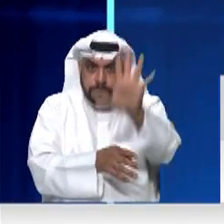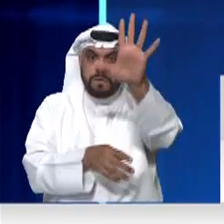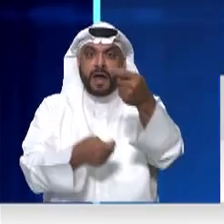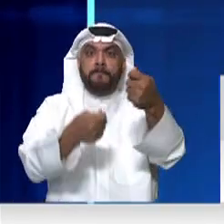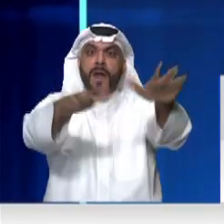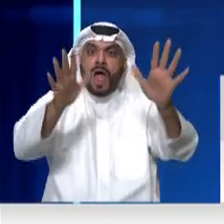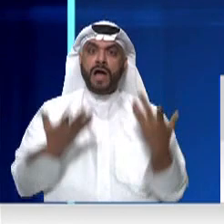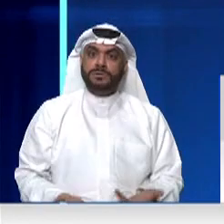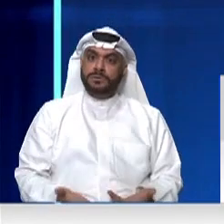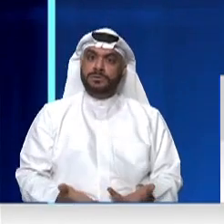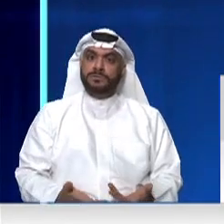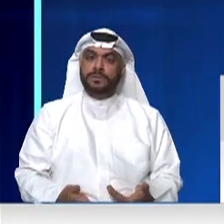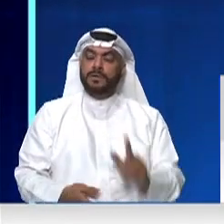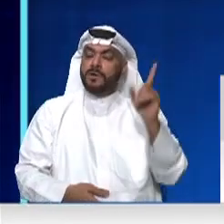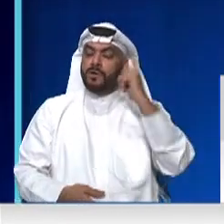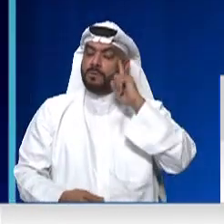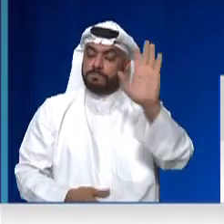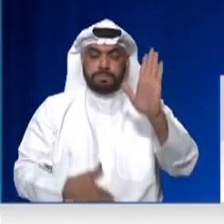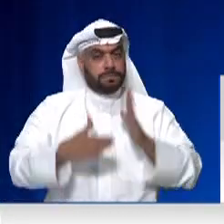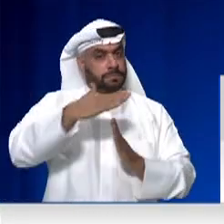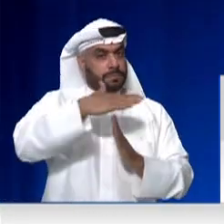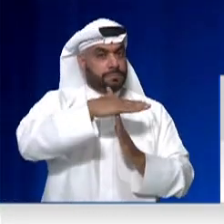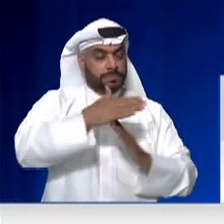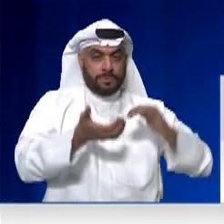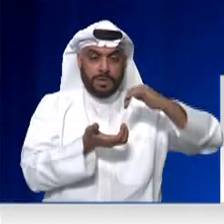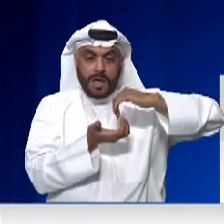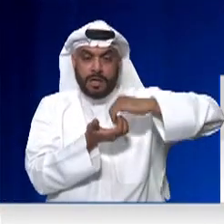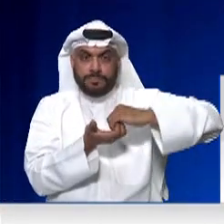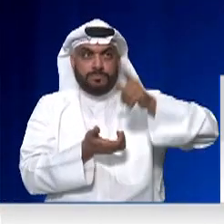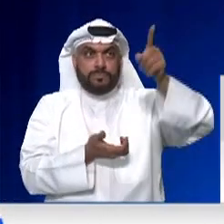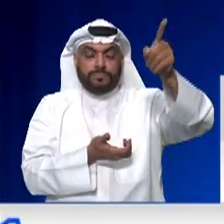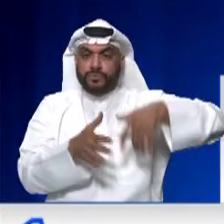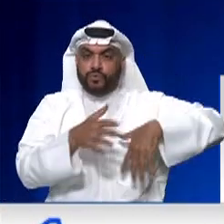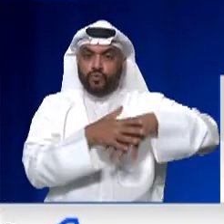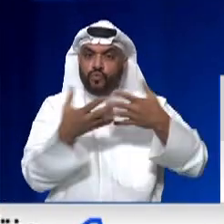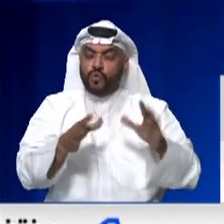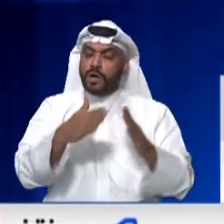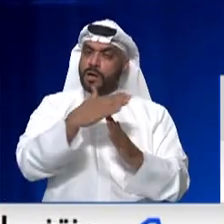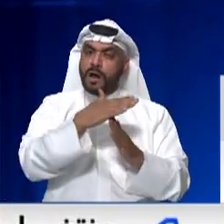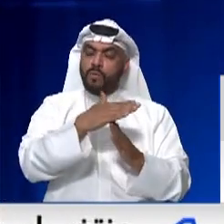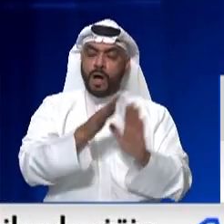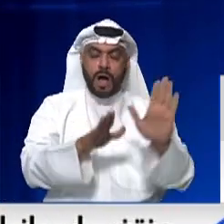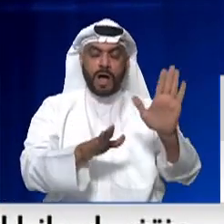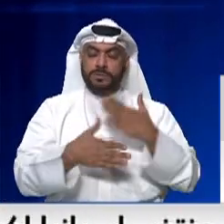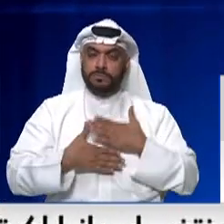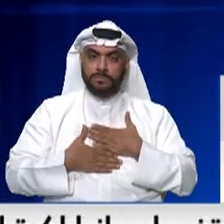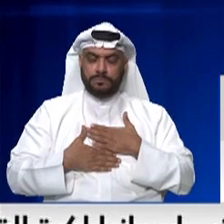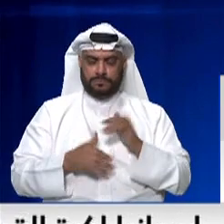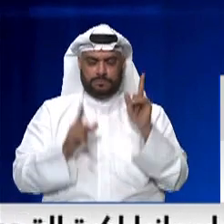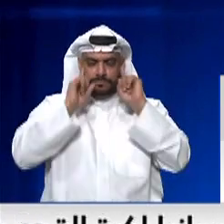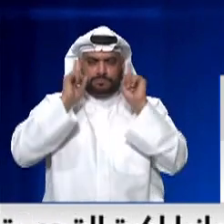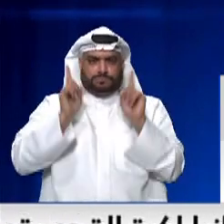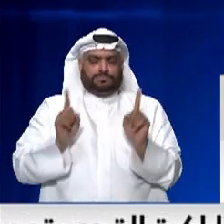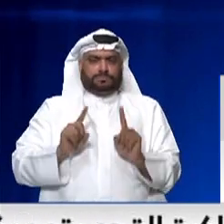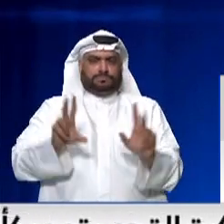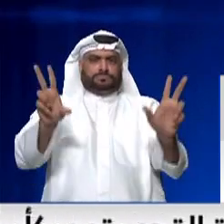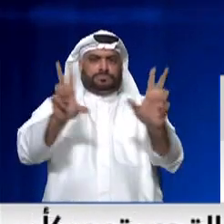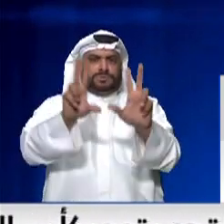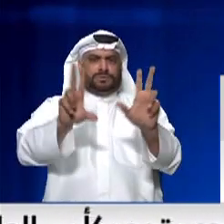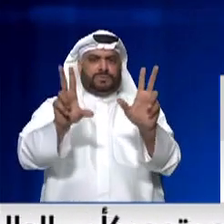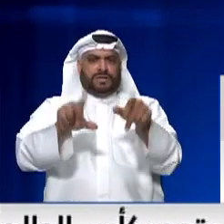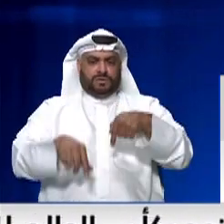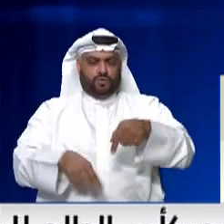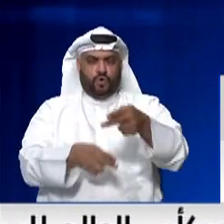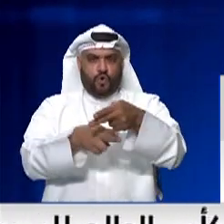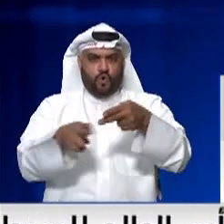برفع قيمة شراء الحقوق، وهو ما يخالف نص اللوائح والنظم المتبعة في الوزارة والتي يتم تطبيقها